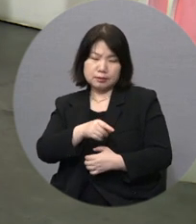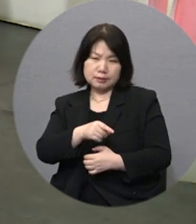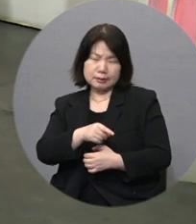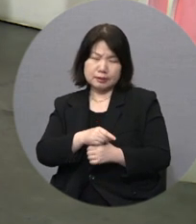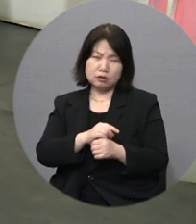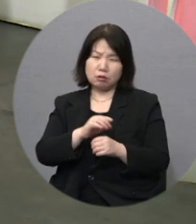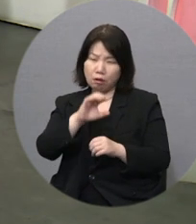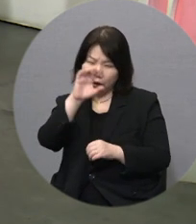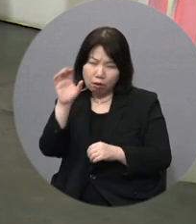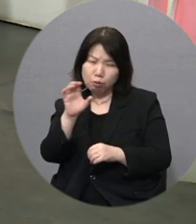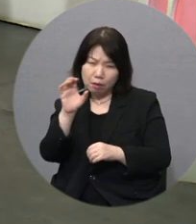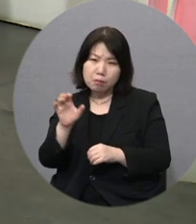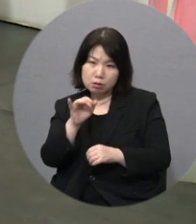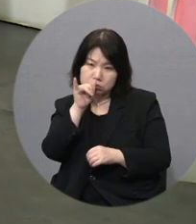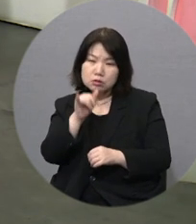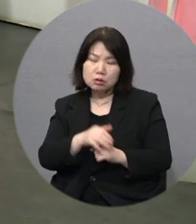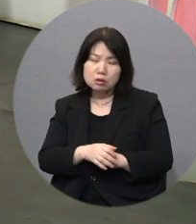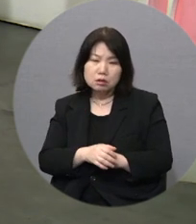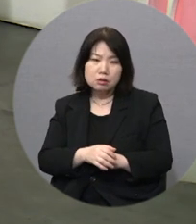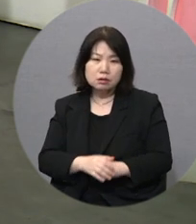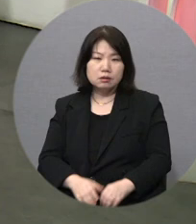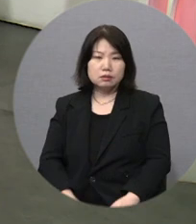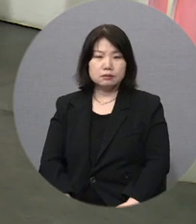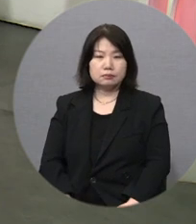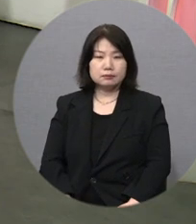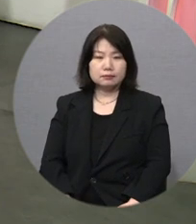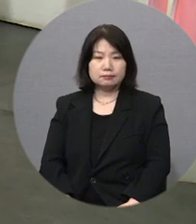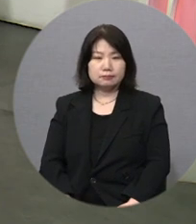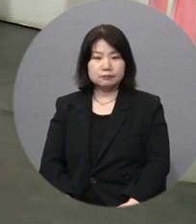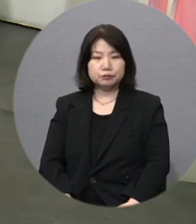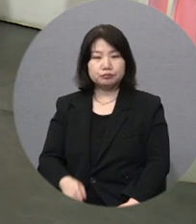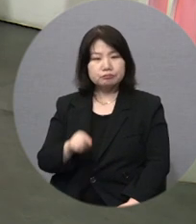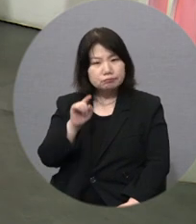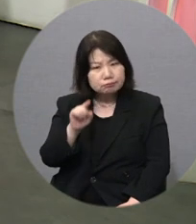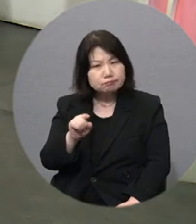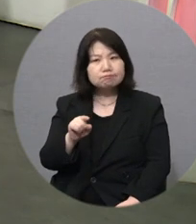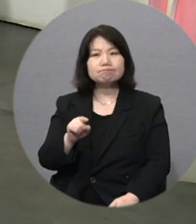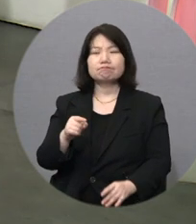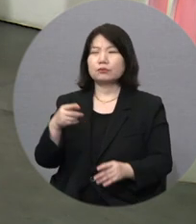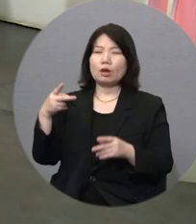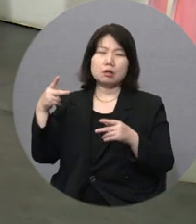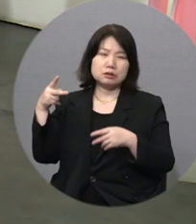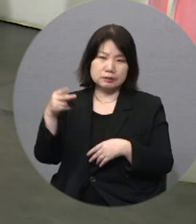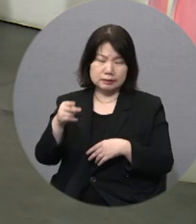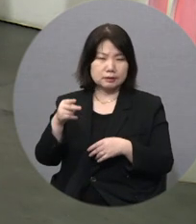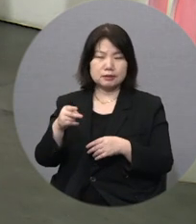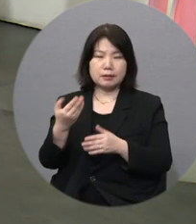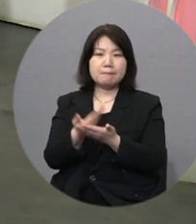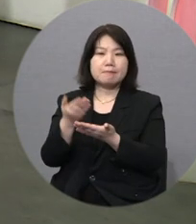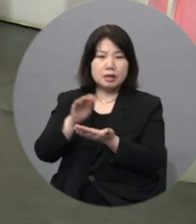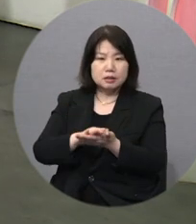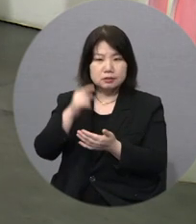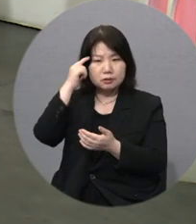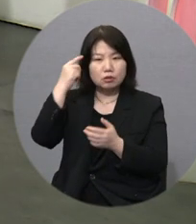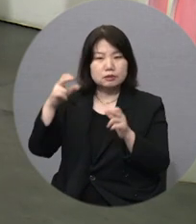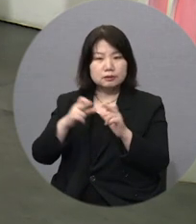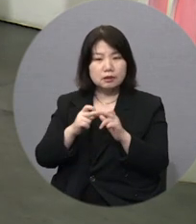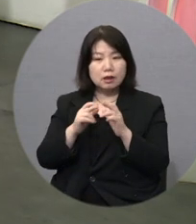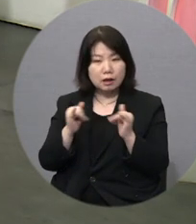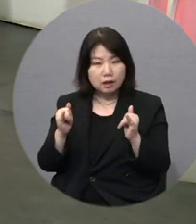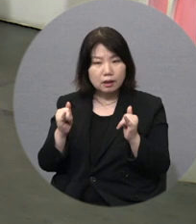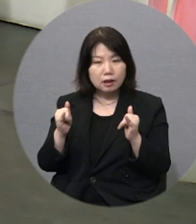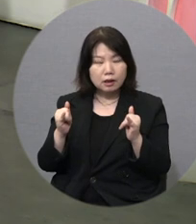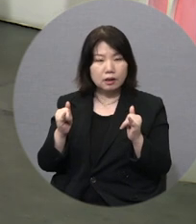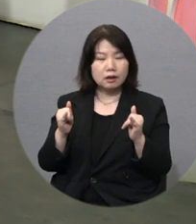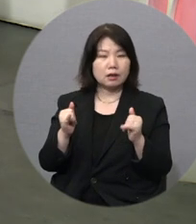과정도 계속 이렇게 사이클로 이어져 왔거든요 그런 어떤 고리를 이제 끊어 나가는 거 그거는 우리 자신 장연 운동의